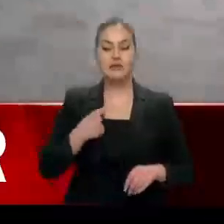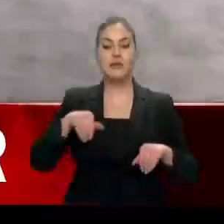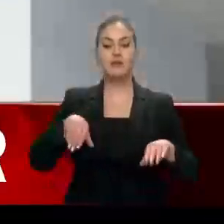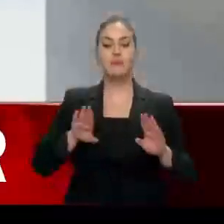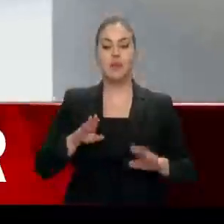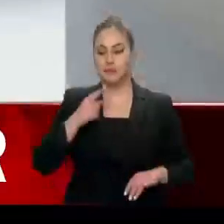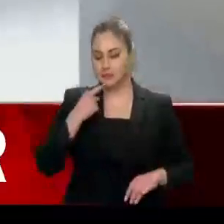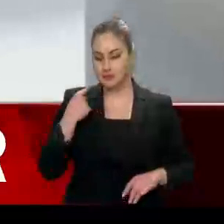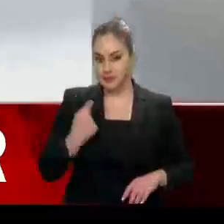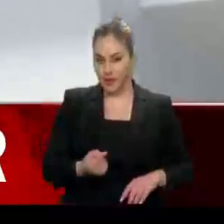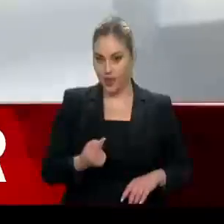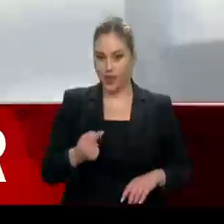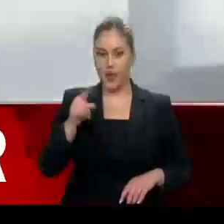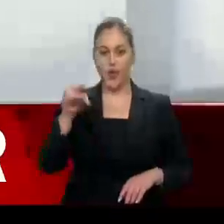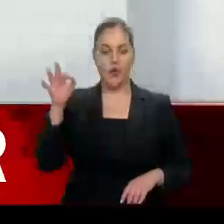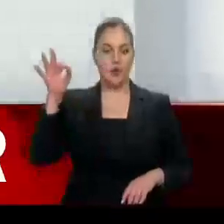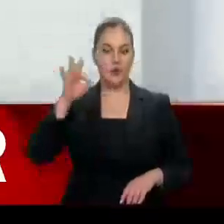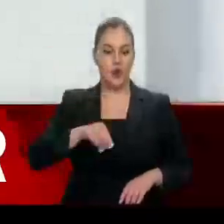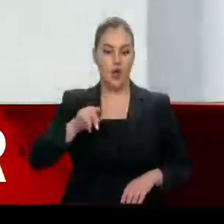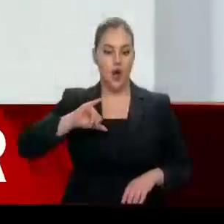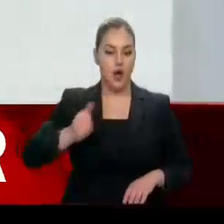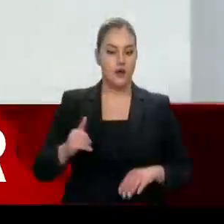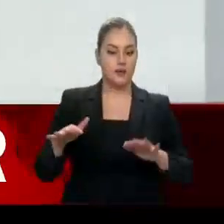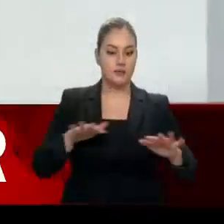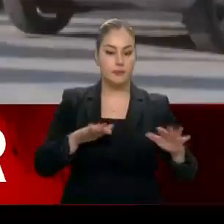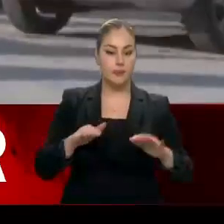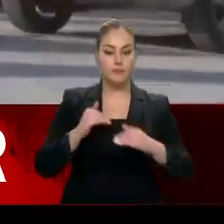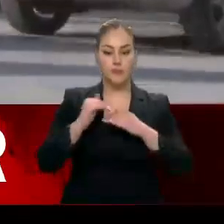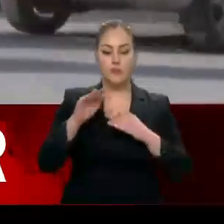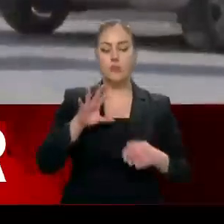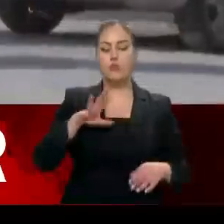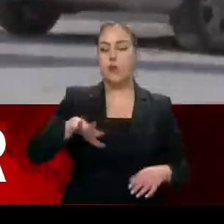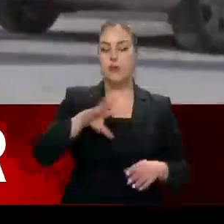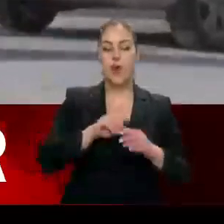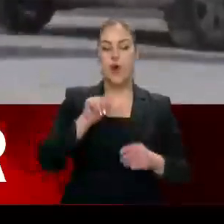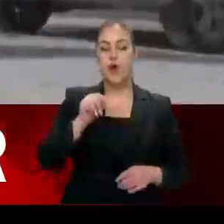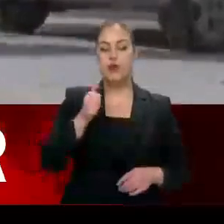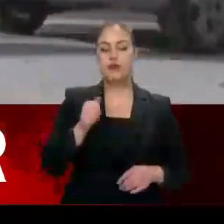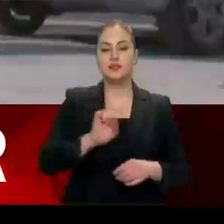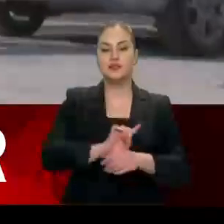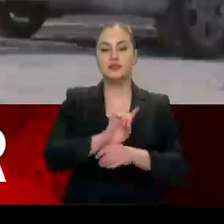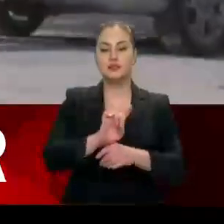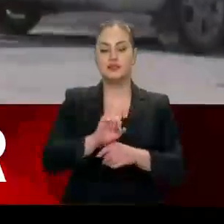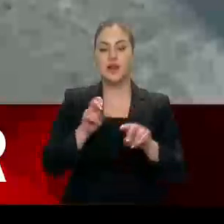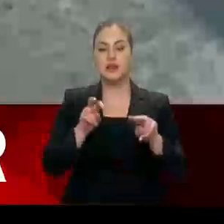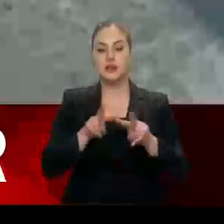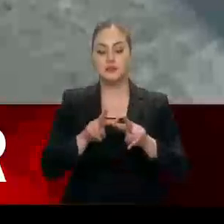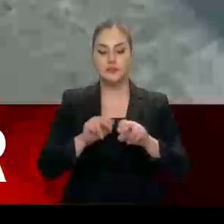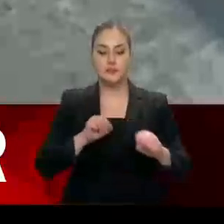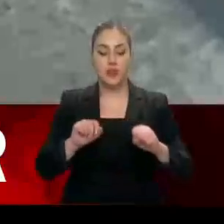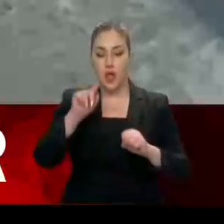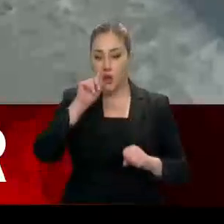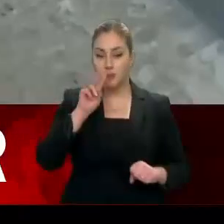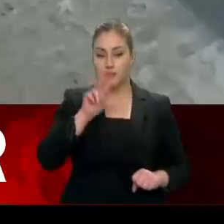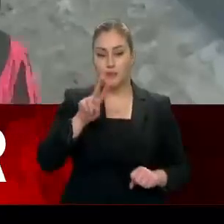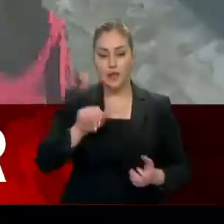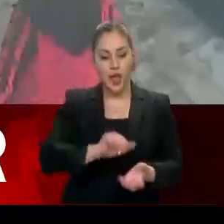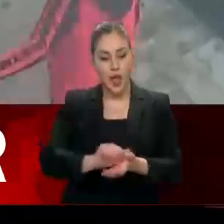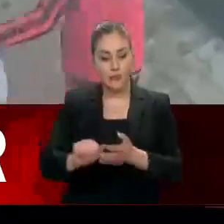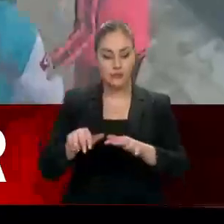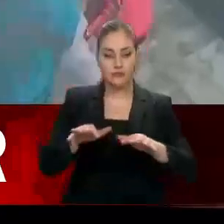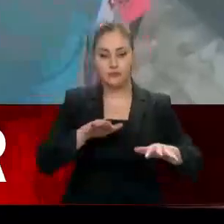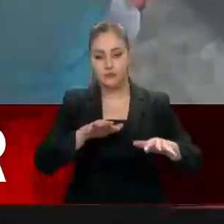diye işte ona yarıyor. Bu şiddetli iki depremde toplamda 16 santim hareket sağlandı. 222 izolatörümüzün tamamında bu